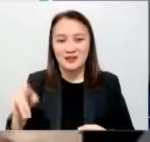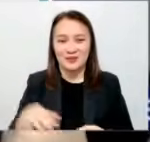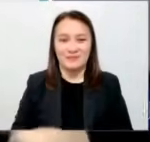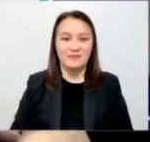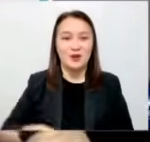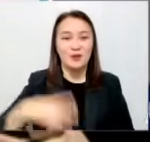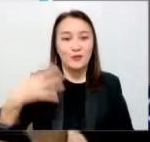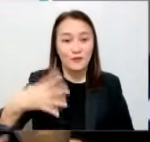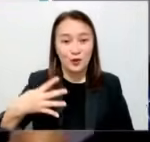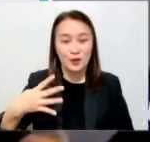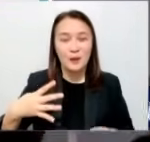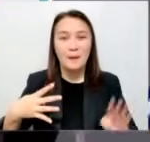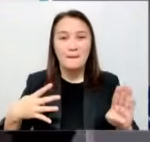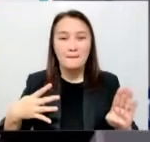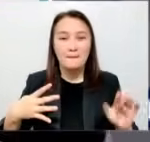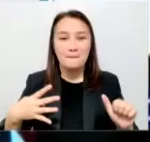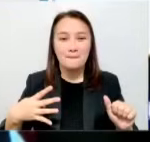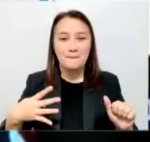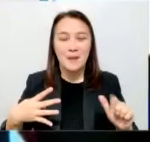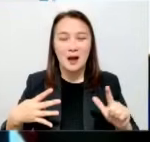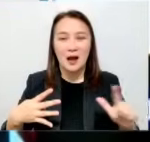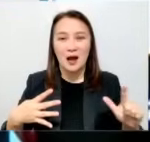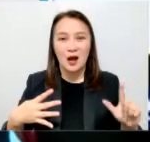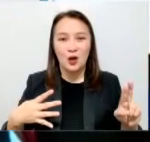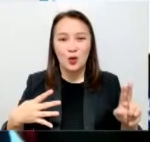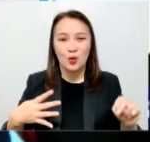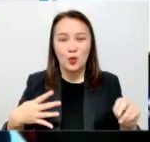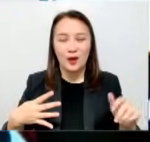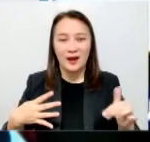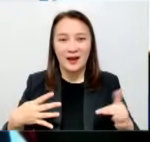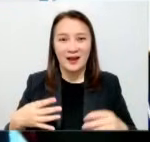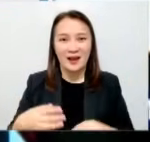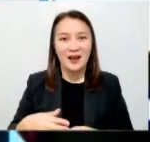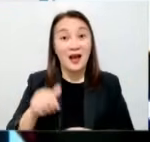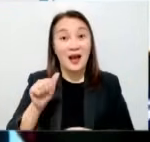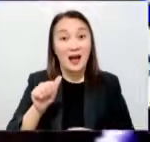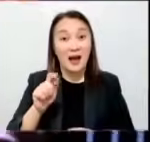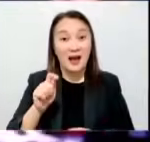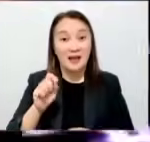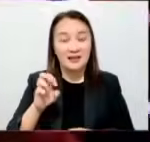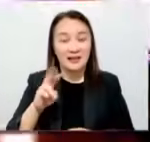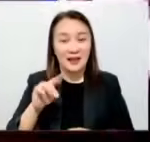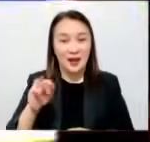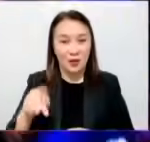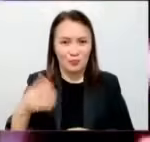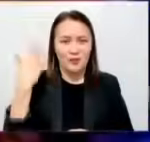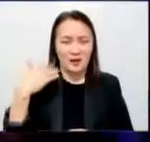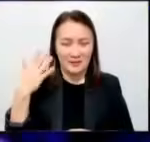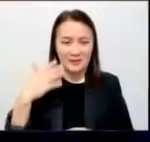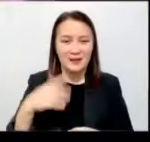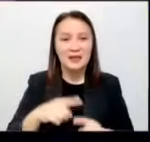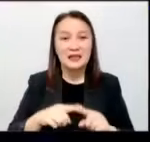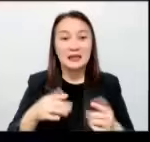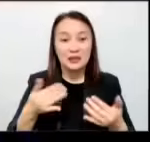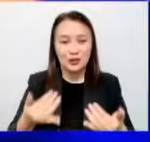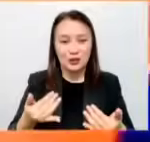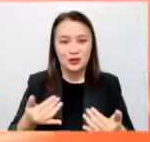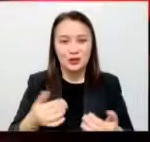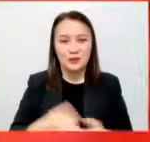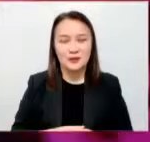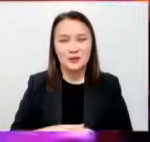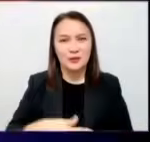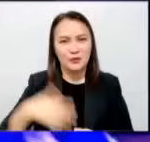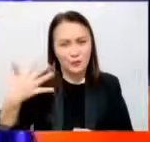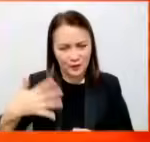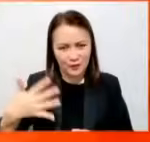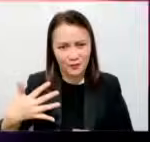si Ateneo Blue Eagle standout Kai Balungay. Mapupunta siya sa Phoenix Fuel Masters. Sa fifth overall pick naman, isang